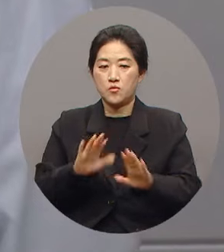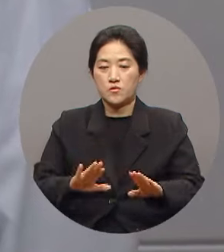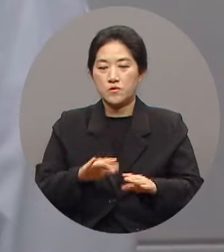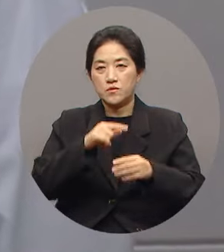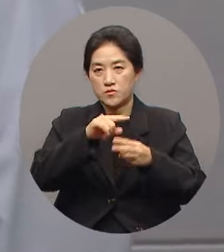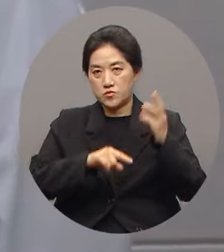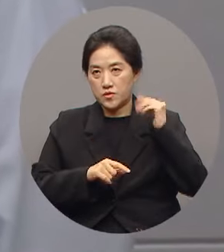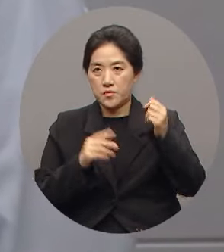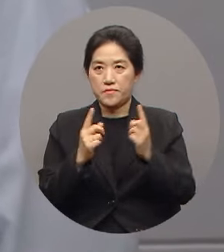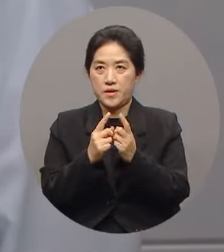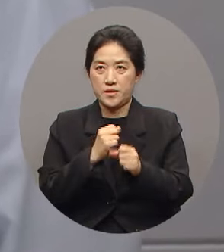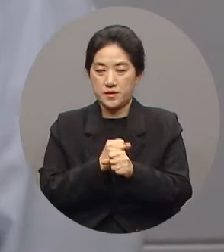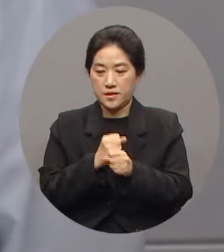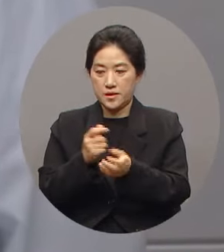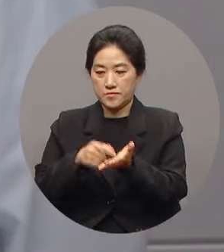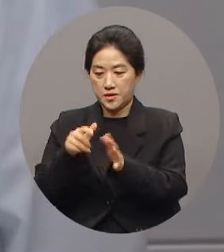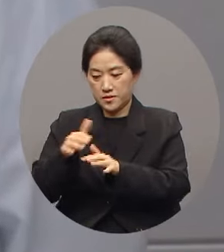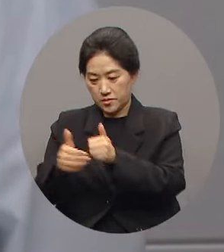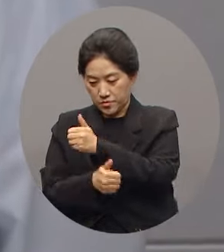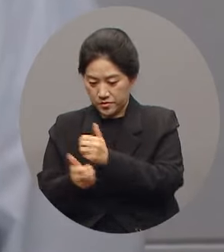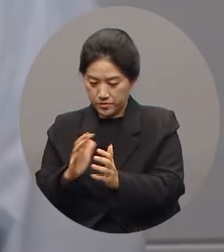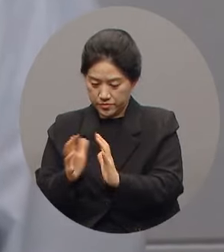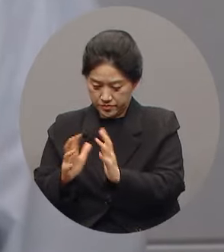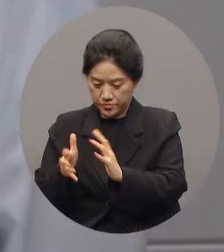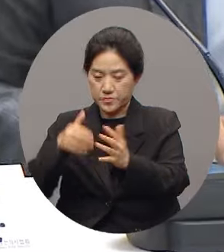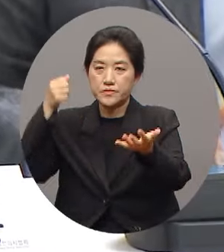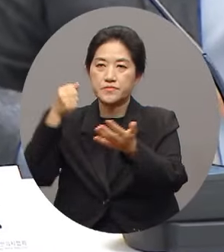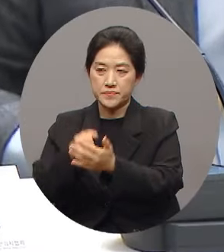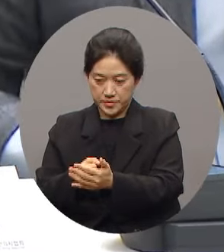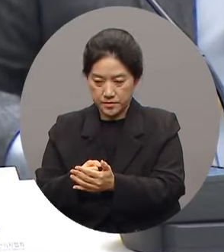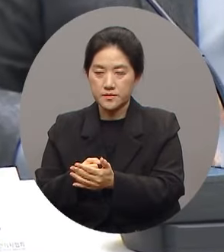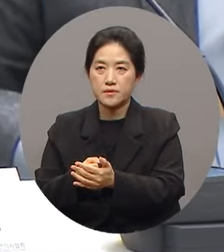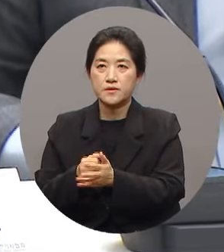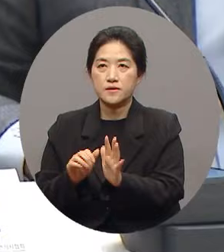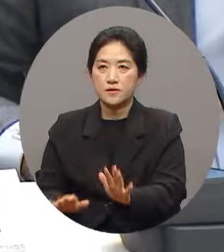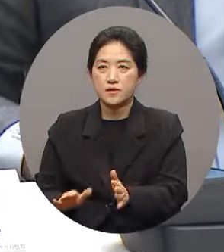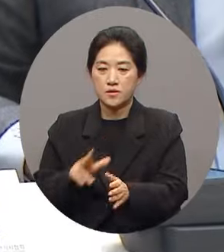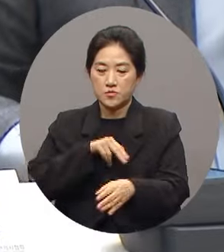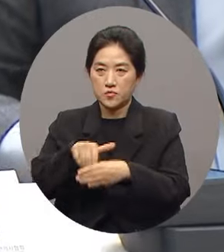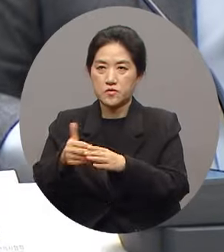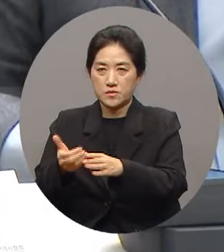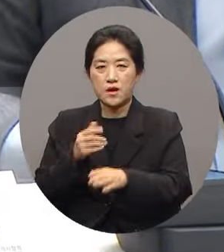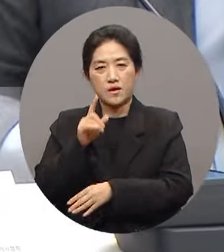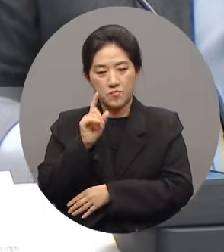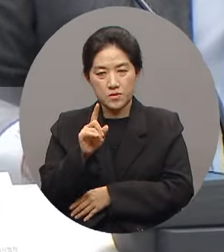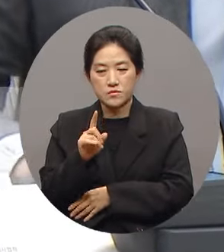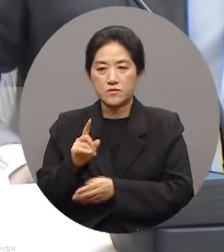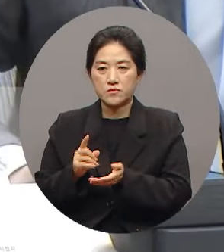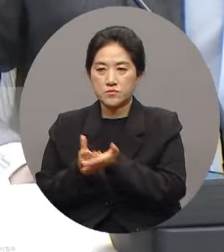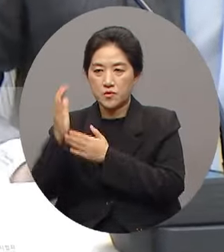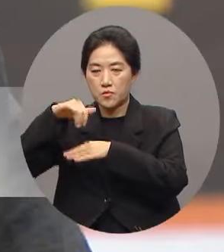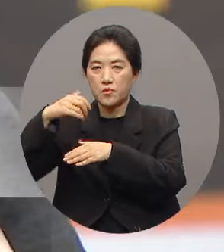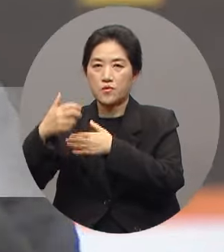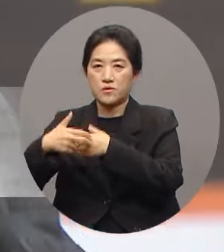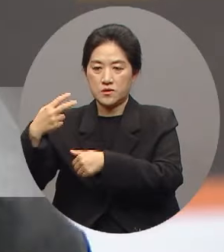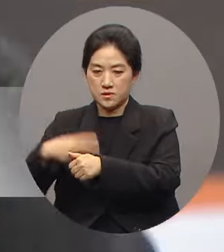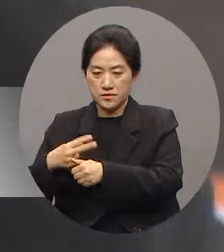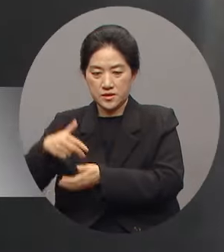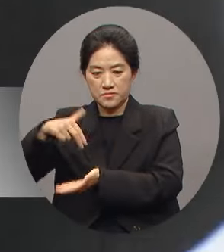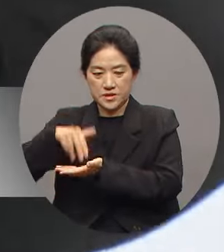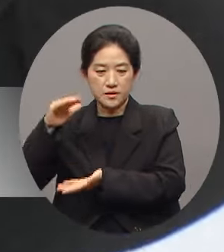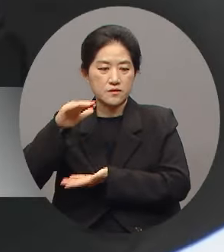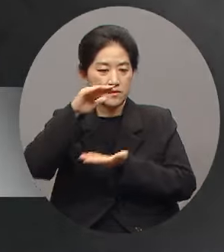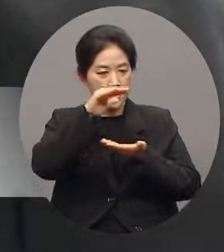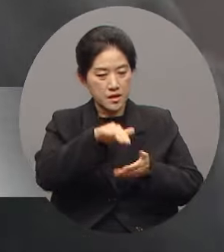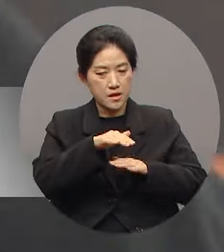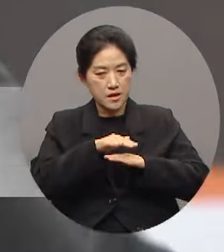알렸습니다. 비대위 내부에서 충분한 회의를 거쳐 결정한 사안이라며 총선 전한 번쯤 전공의 입장을 직접 전달하고